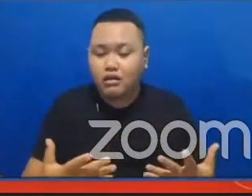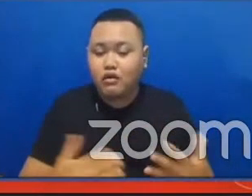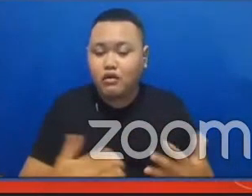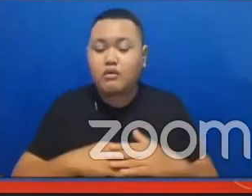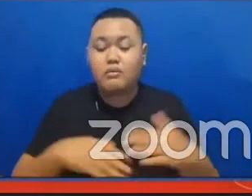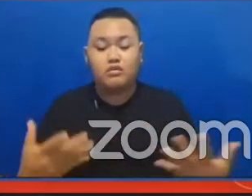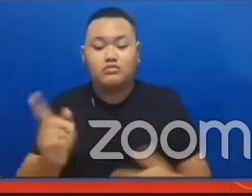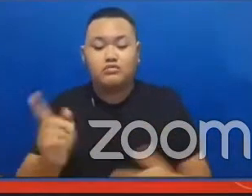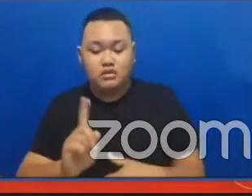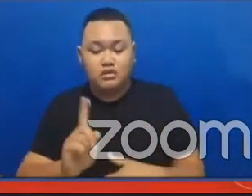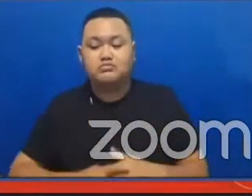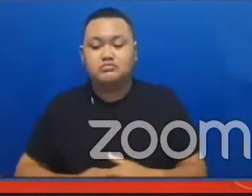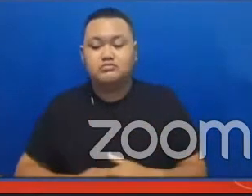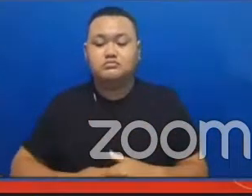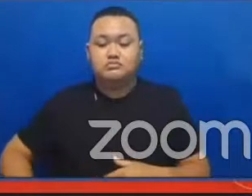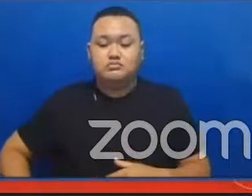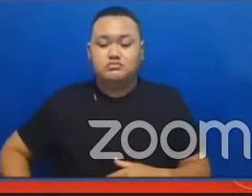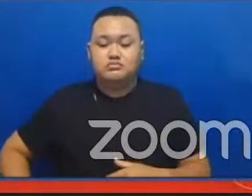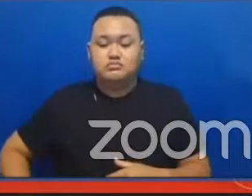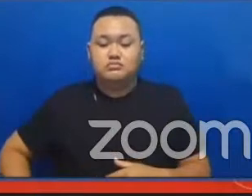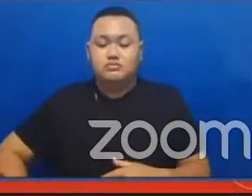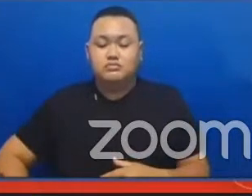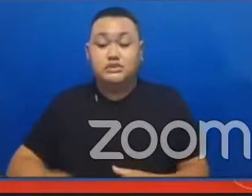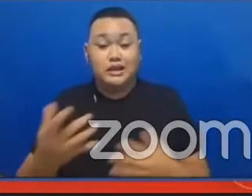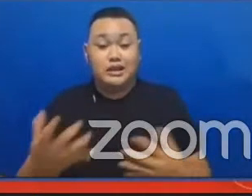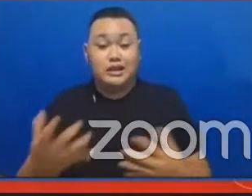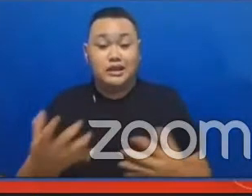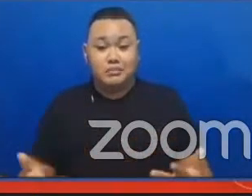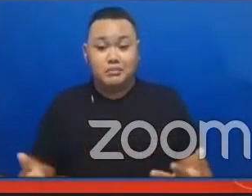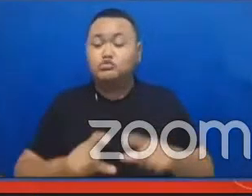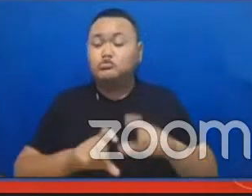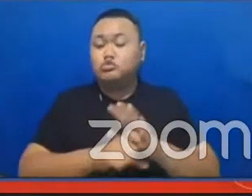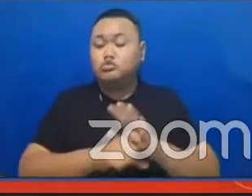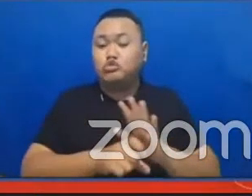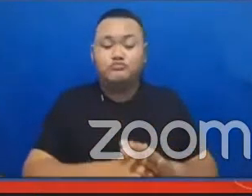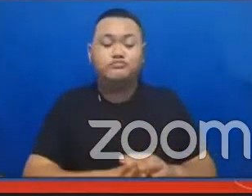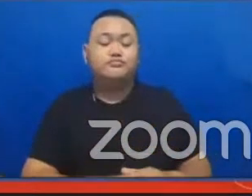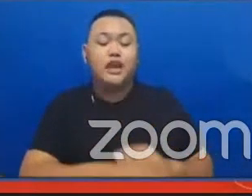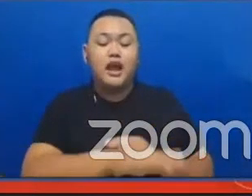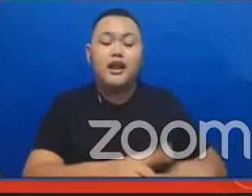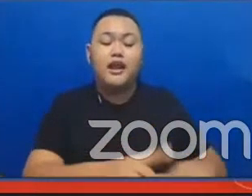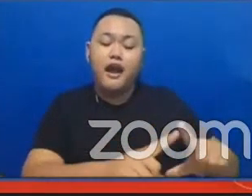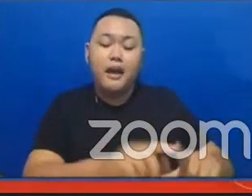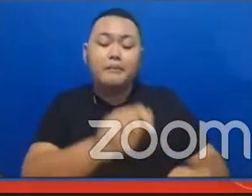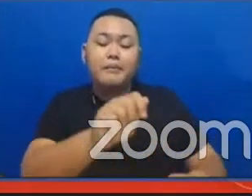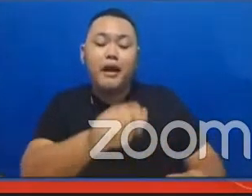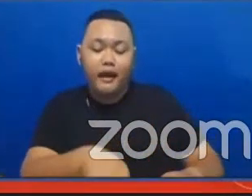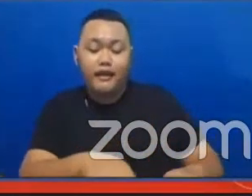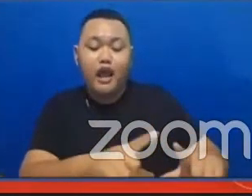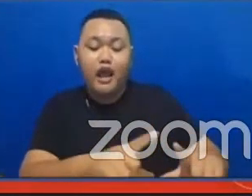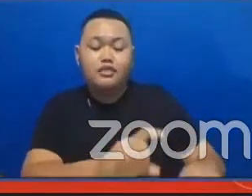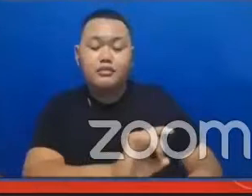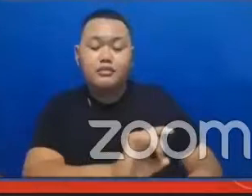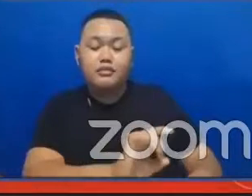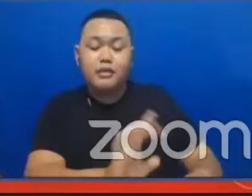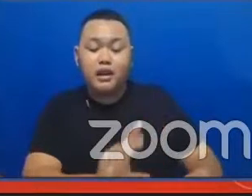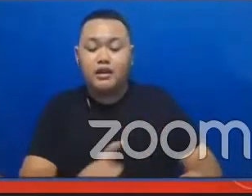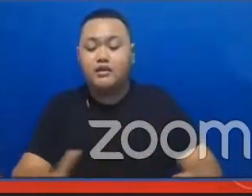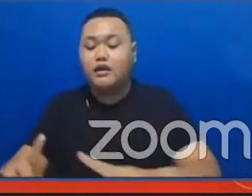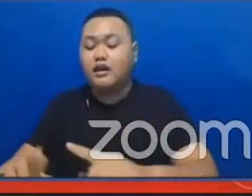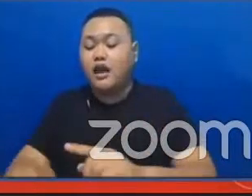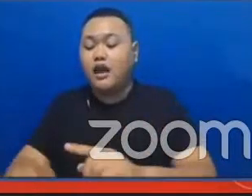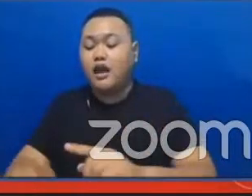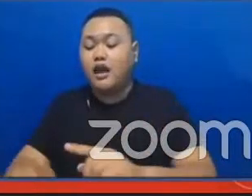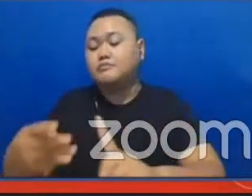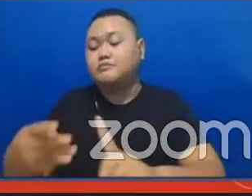adalah bring your own device. Jadi misalnya siswa A pakai device A, siswa B pakai device B, siswa C pakai device C.